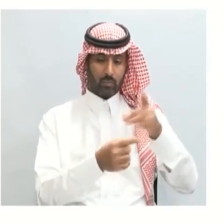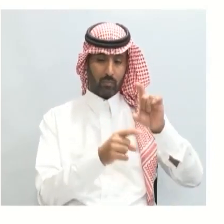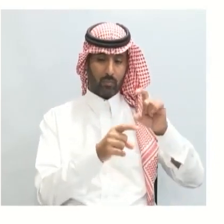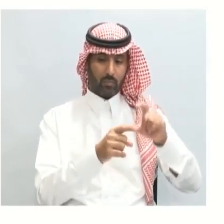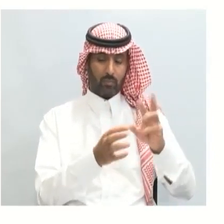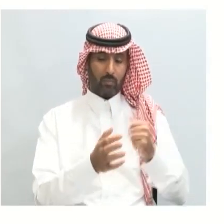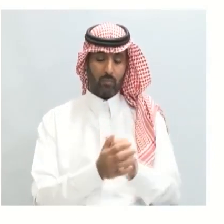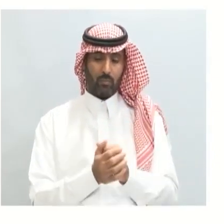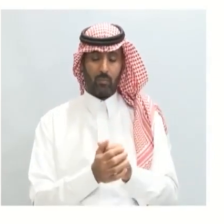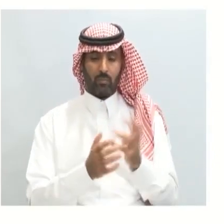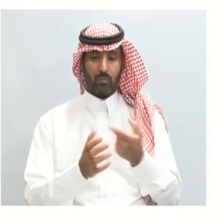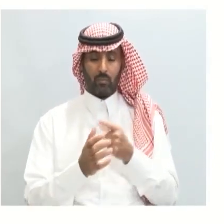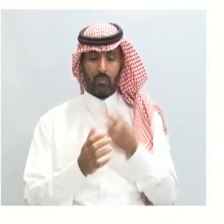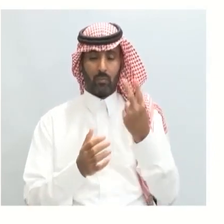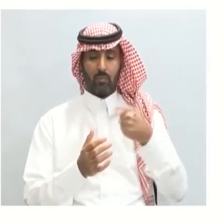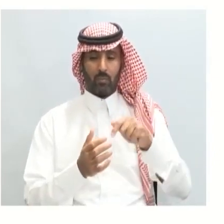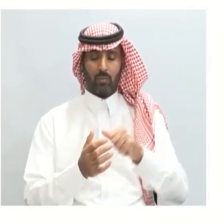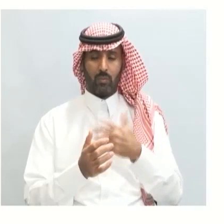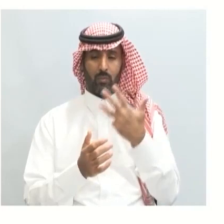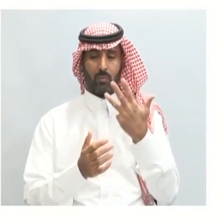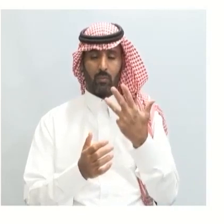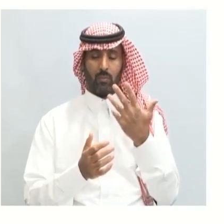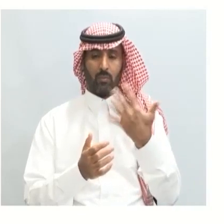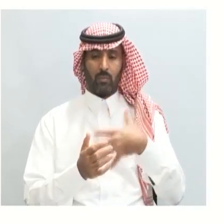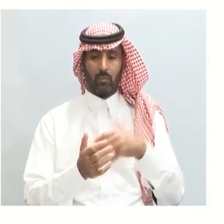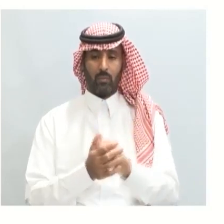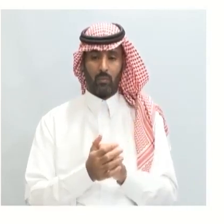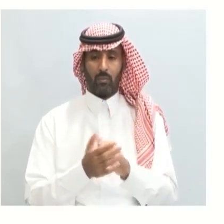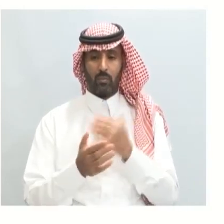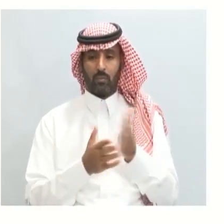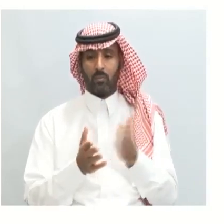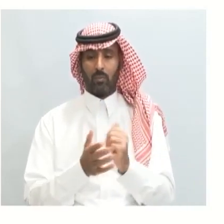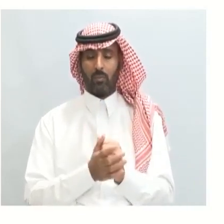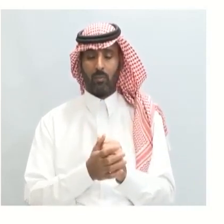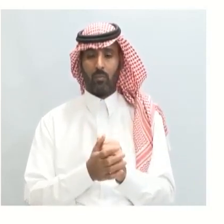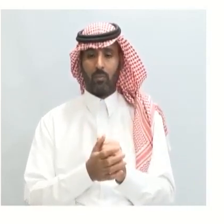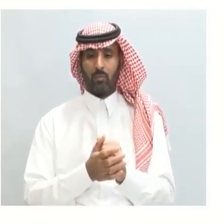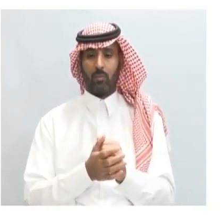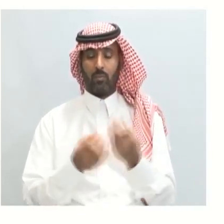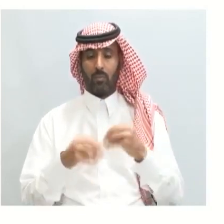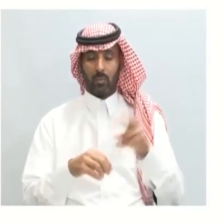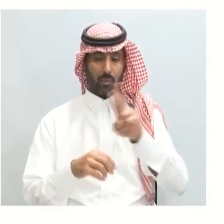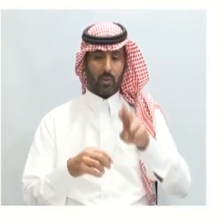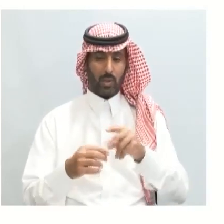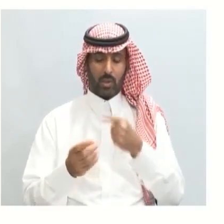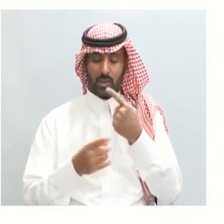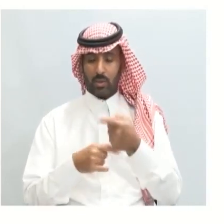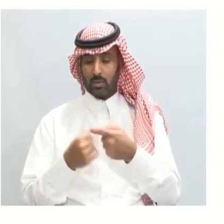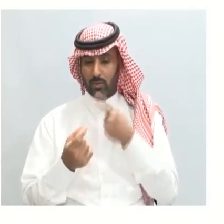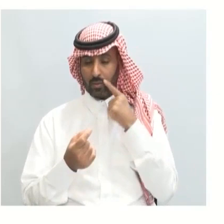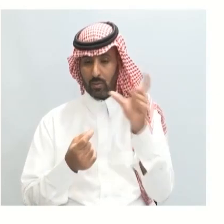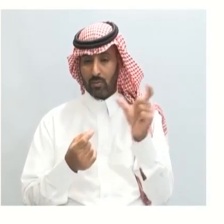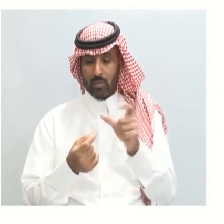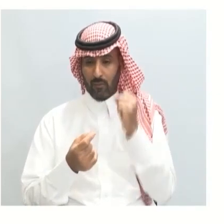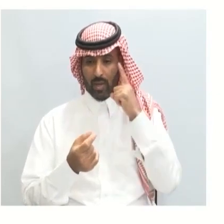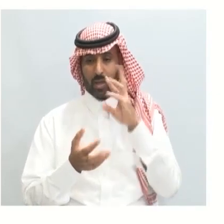208 عفوا 2.58 2.58 لتر في سؤال التحفيز ايضا يوجد لدينا